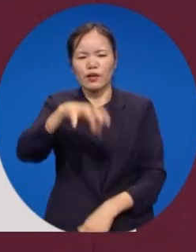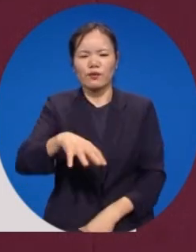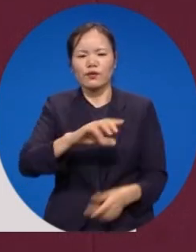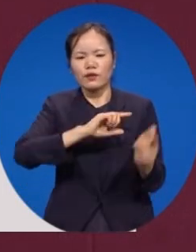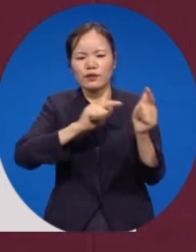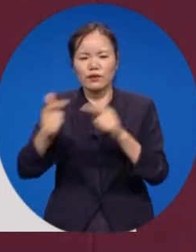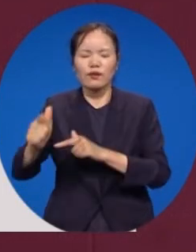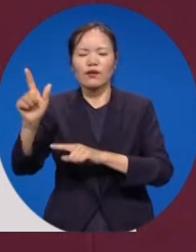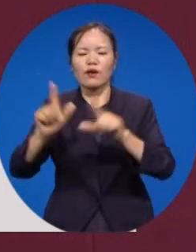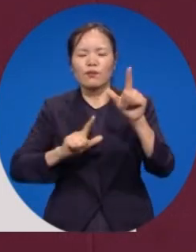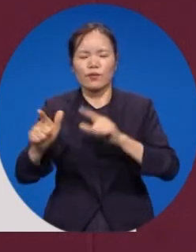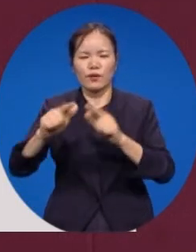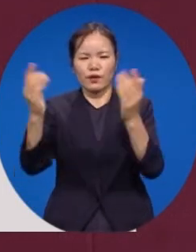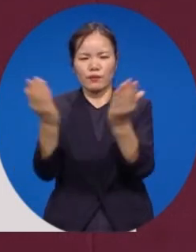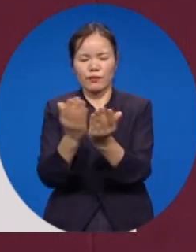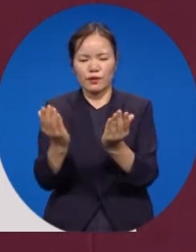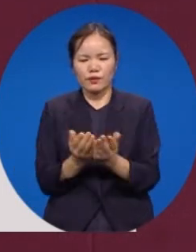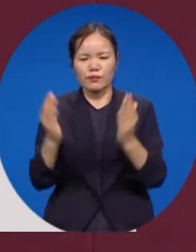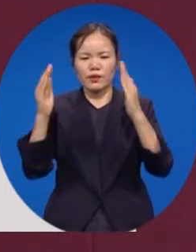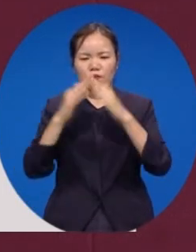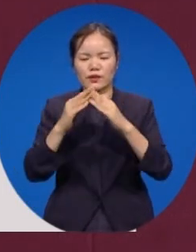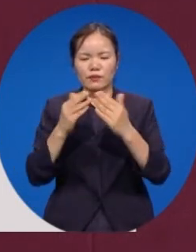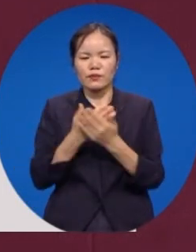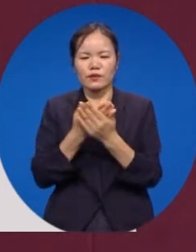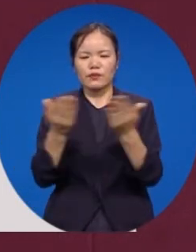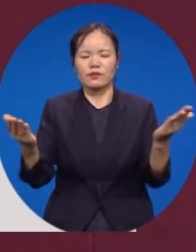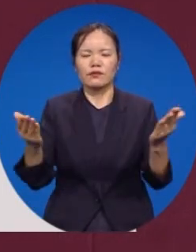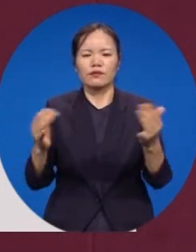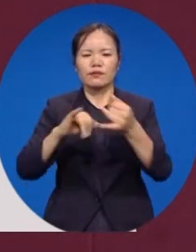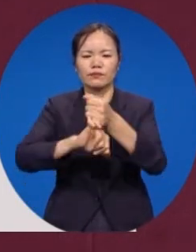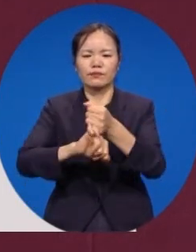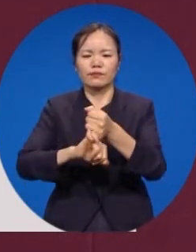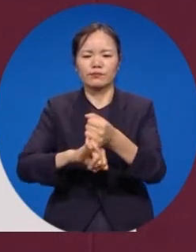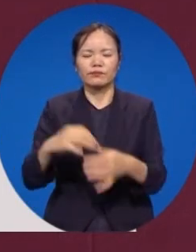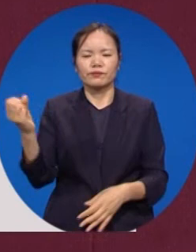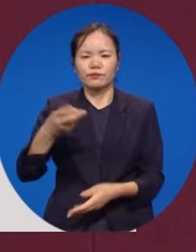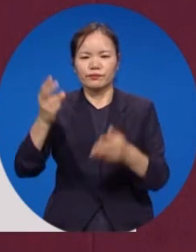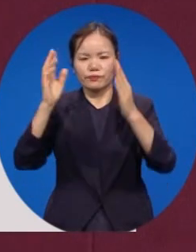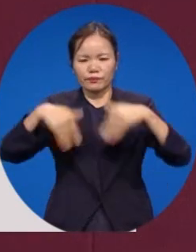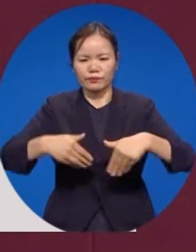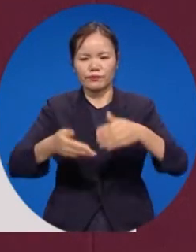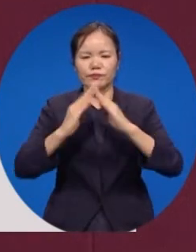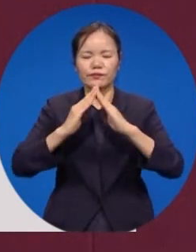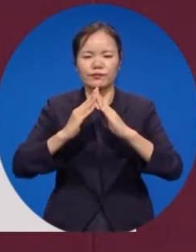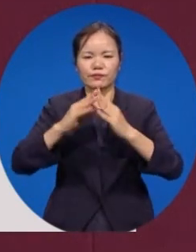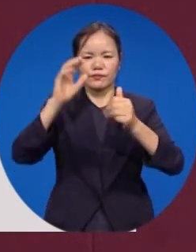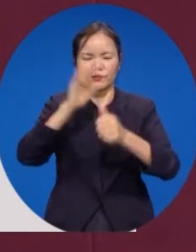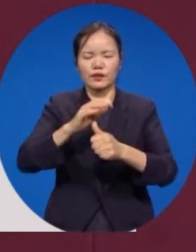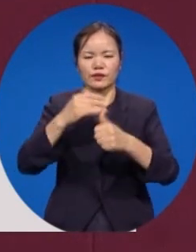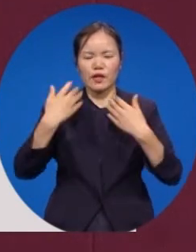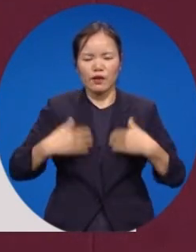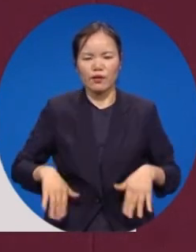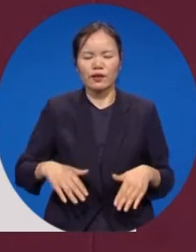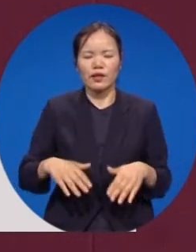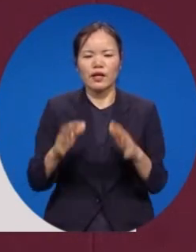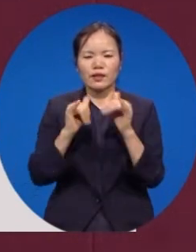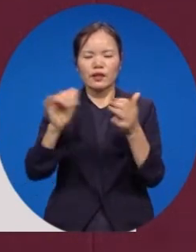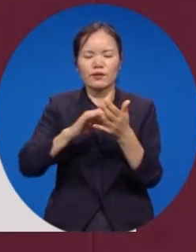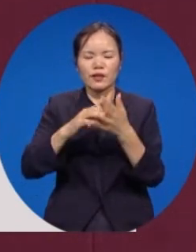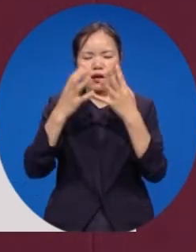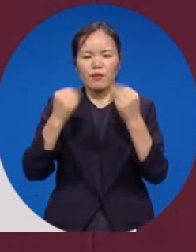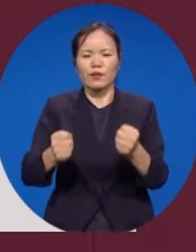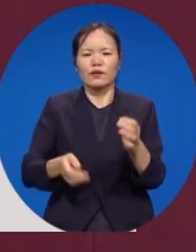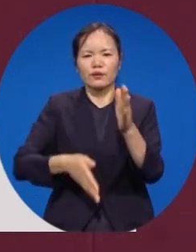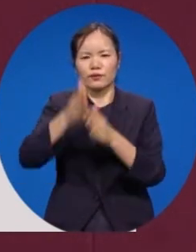형태의 맞춤형 주택을 공급하겠습니다. 재건축 규제를 완화하고 수요가 많은 도심 내